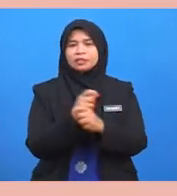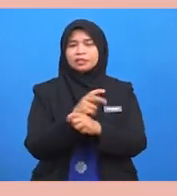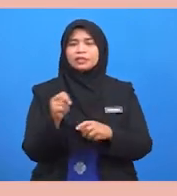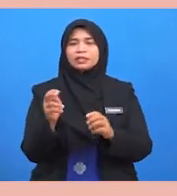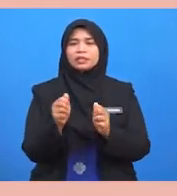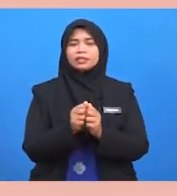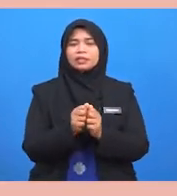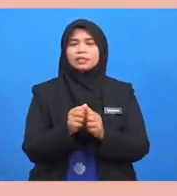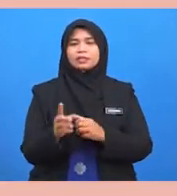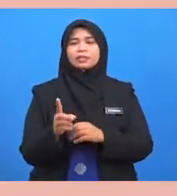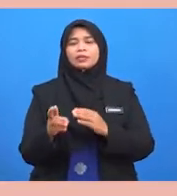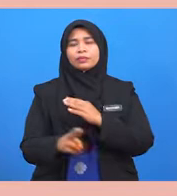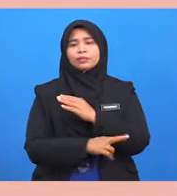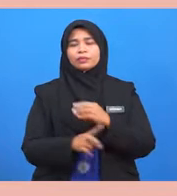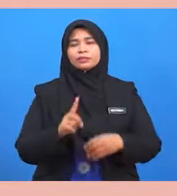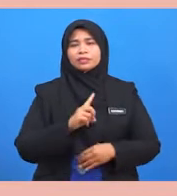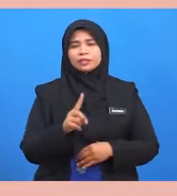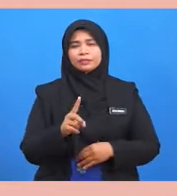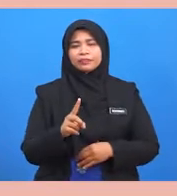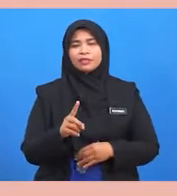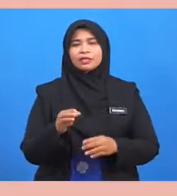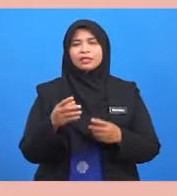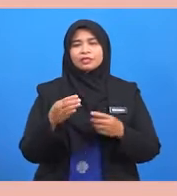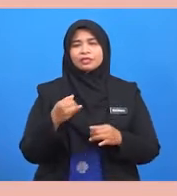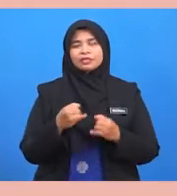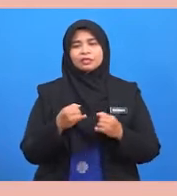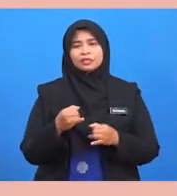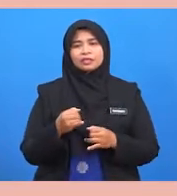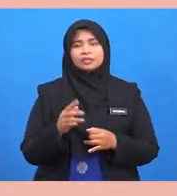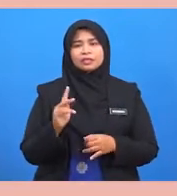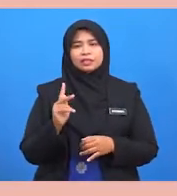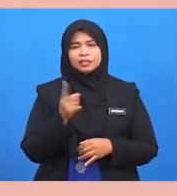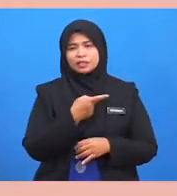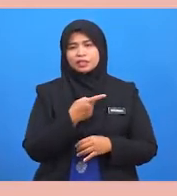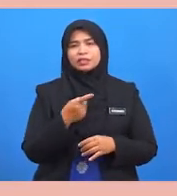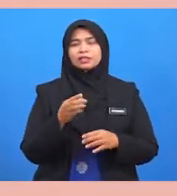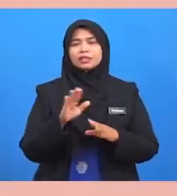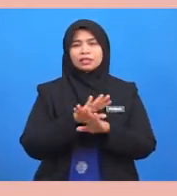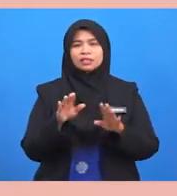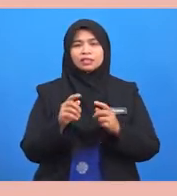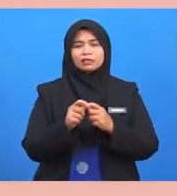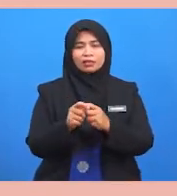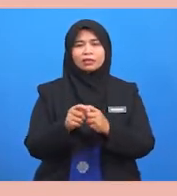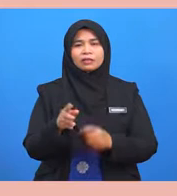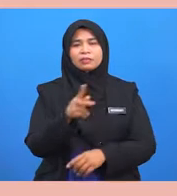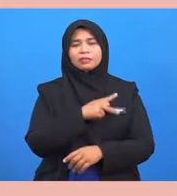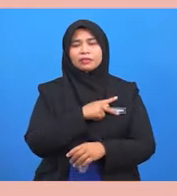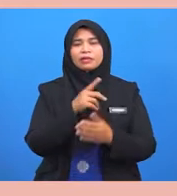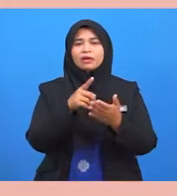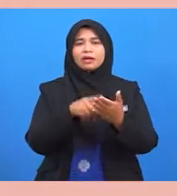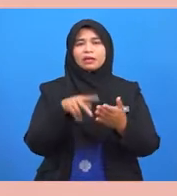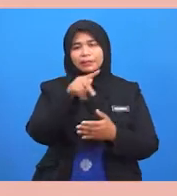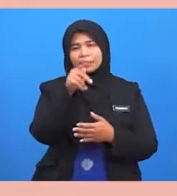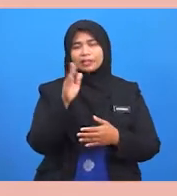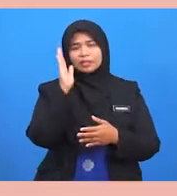syarak. Bayangkan murid-murid, jika kita tidak mentaati pemimpin, apakah yang akan